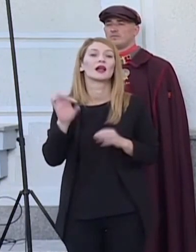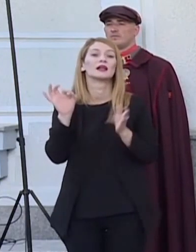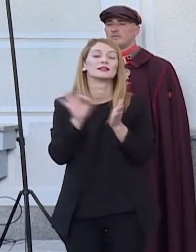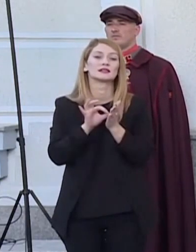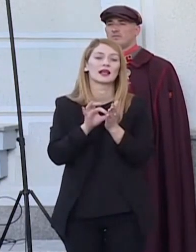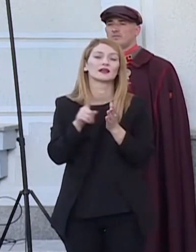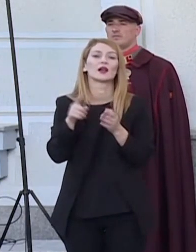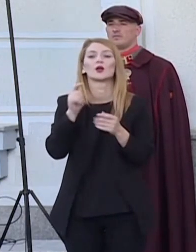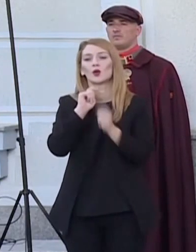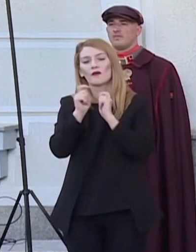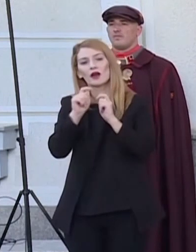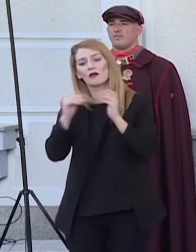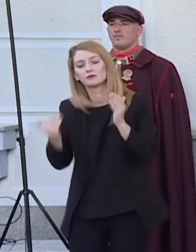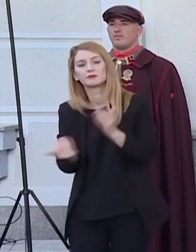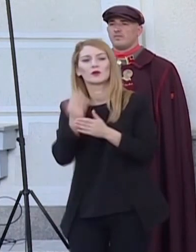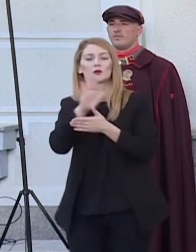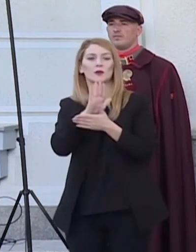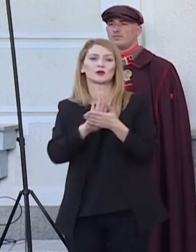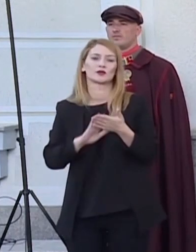и рестартирање, односно стартирање на